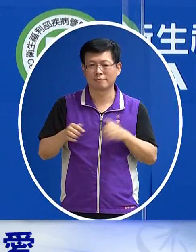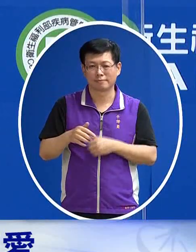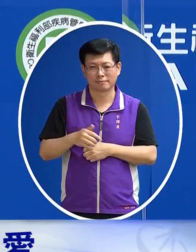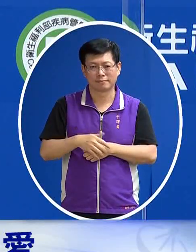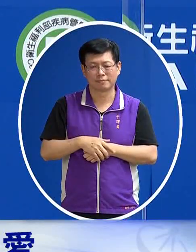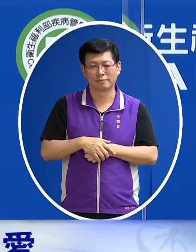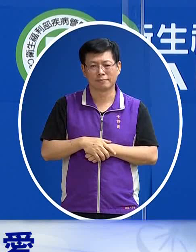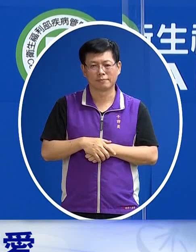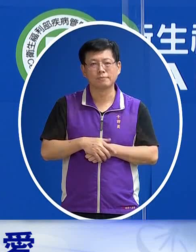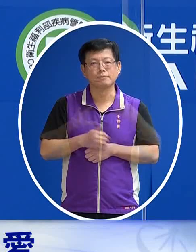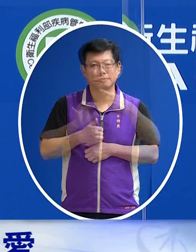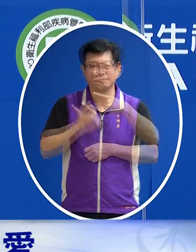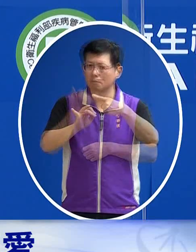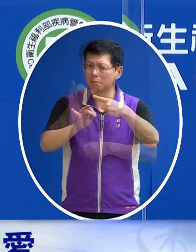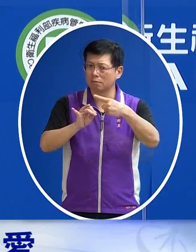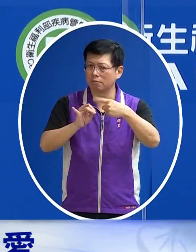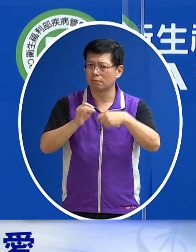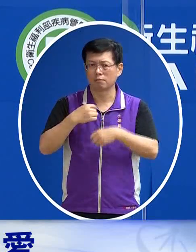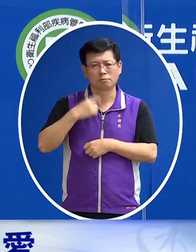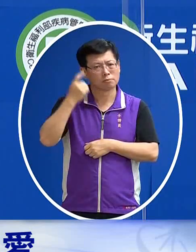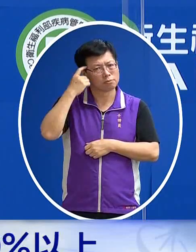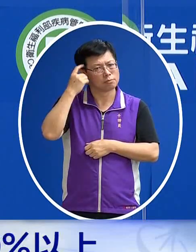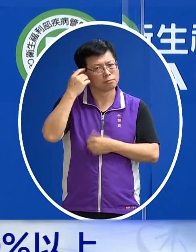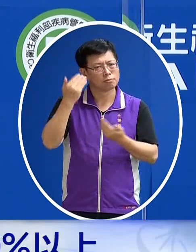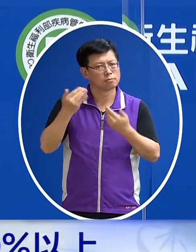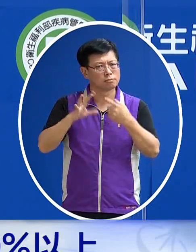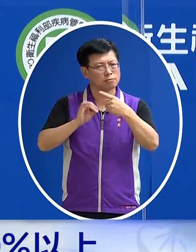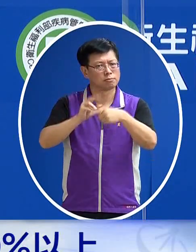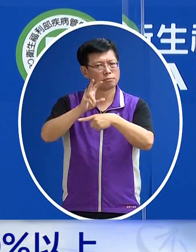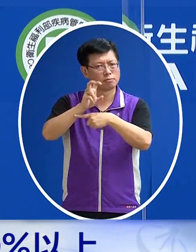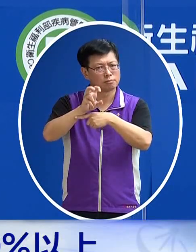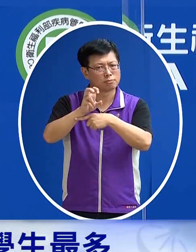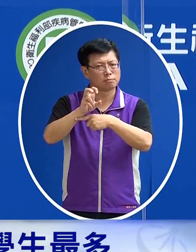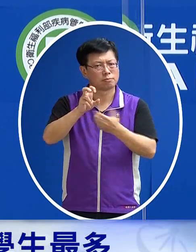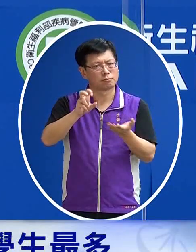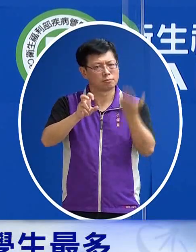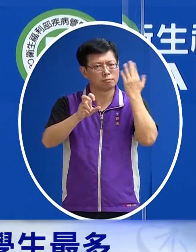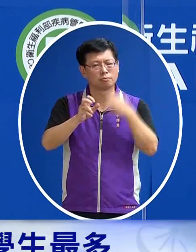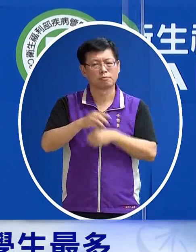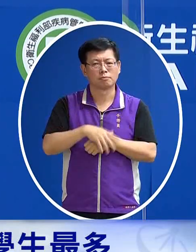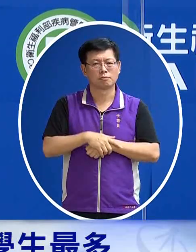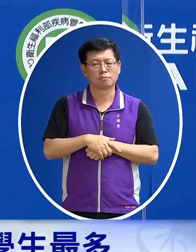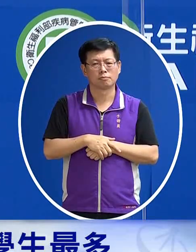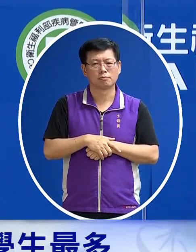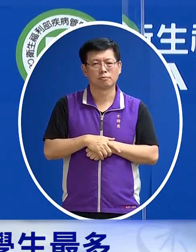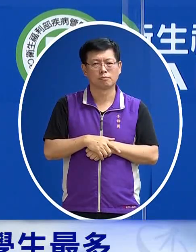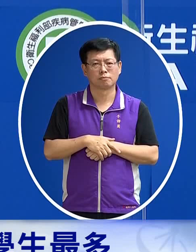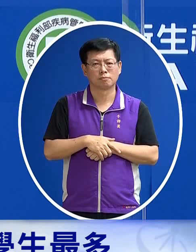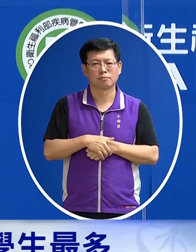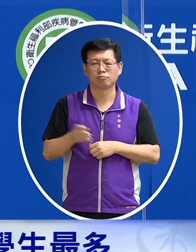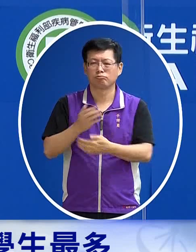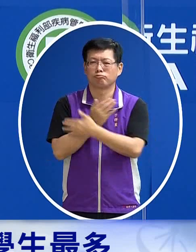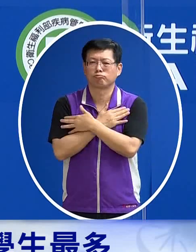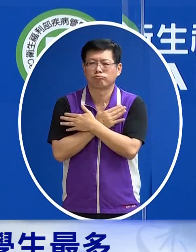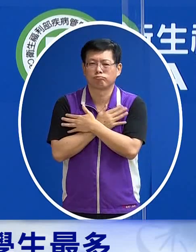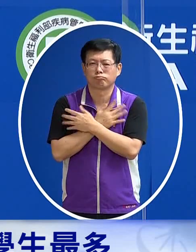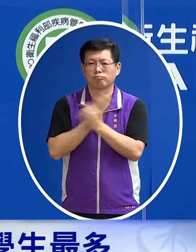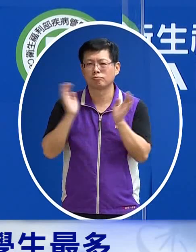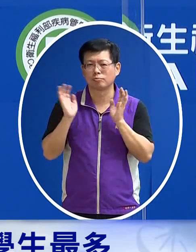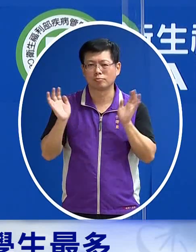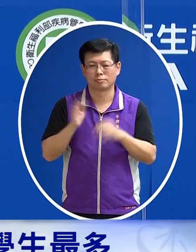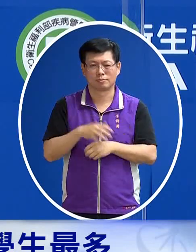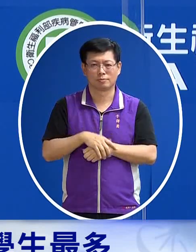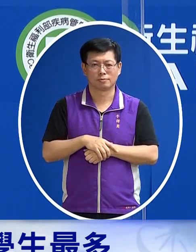是非常的可爱，我看起来大概70%以上吧，都是幼稚园的小朋